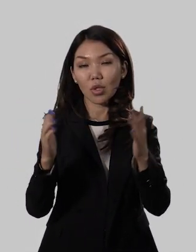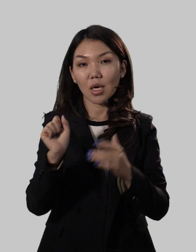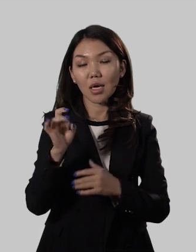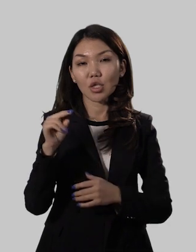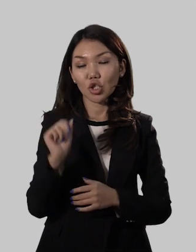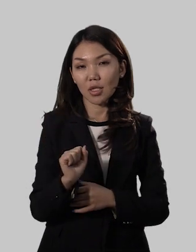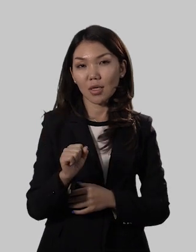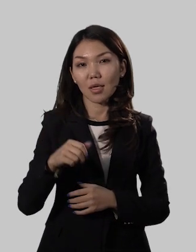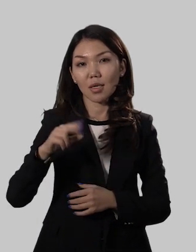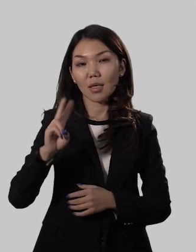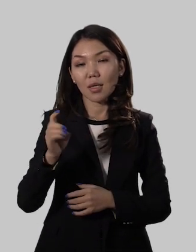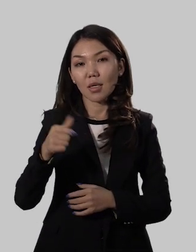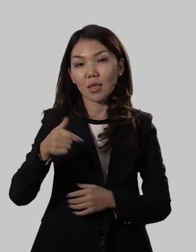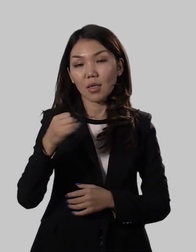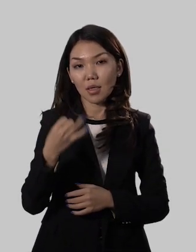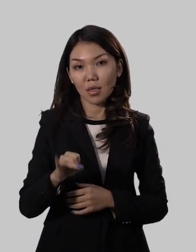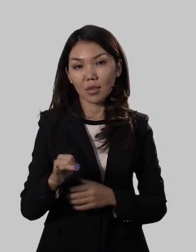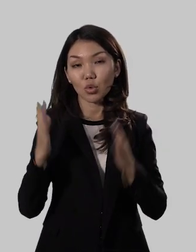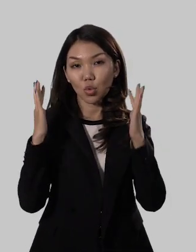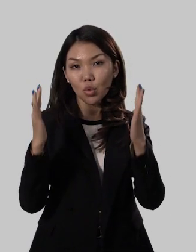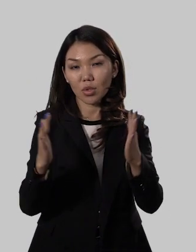Арча, карагай токойлору.